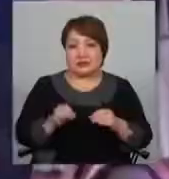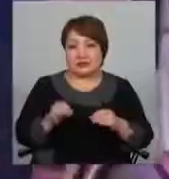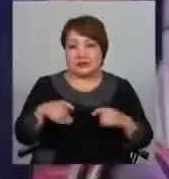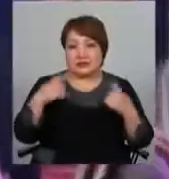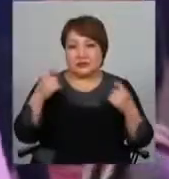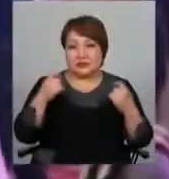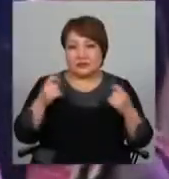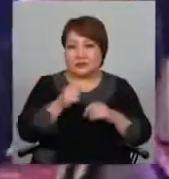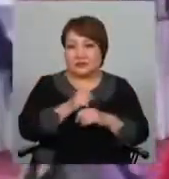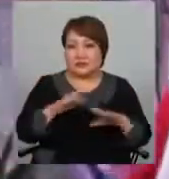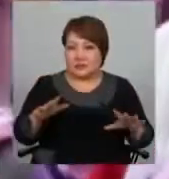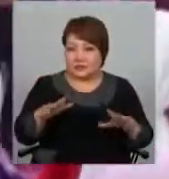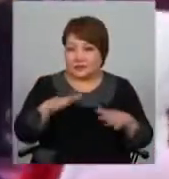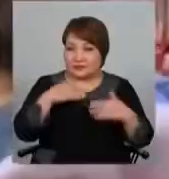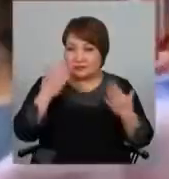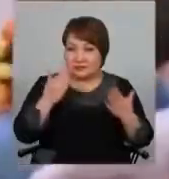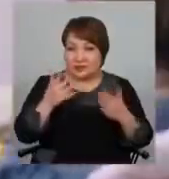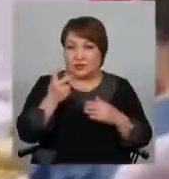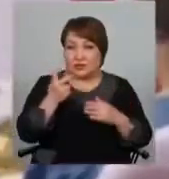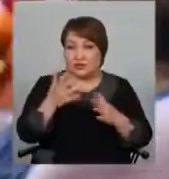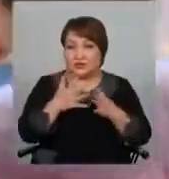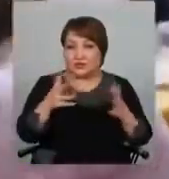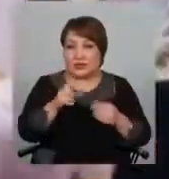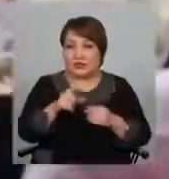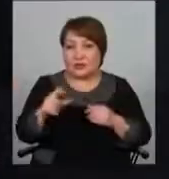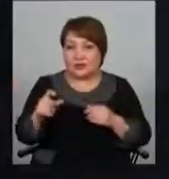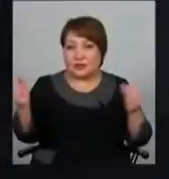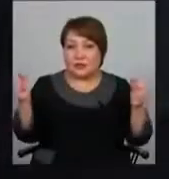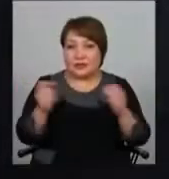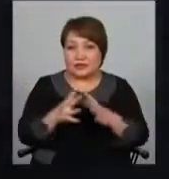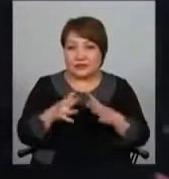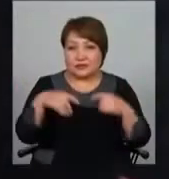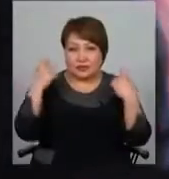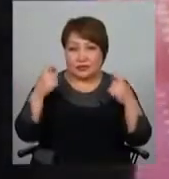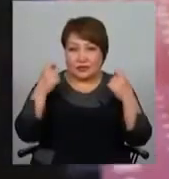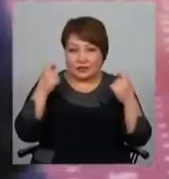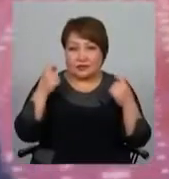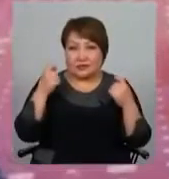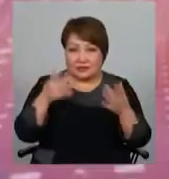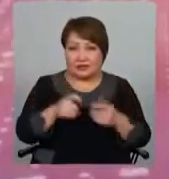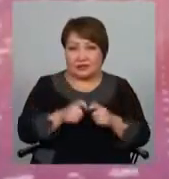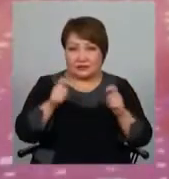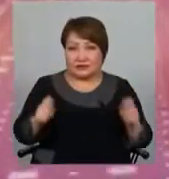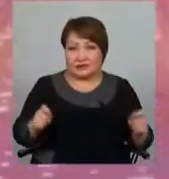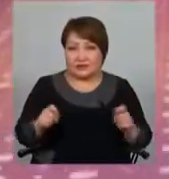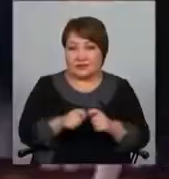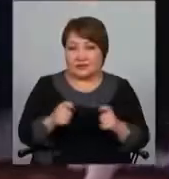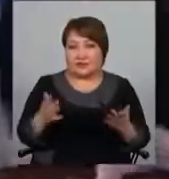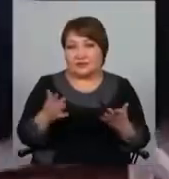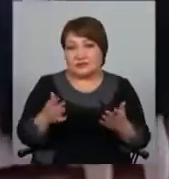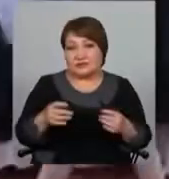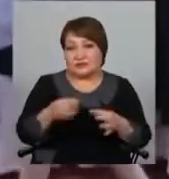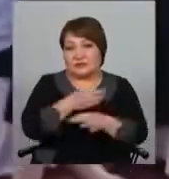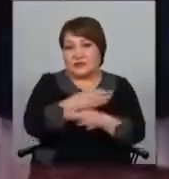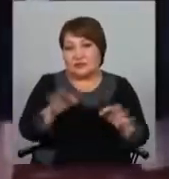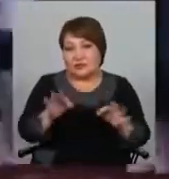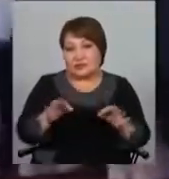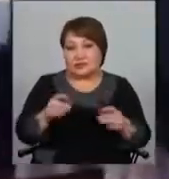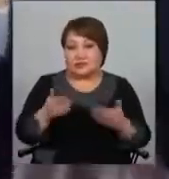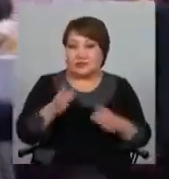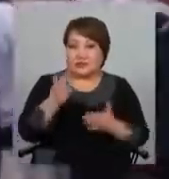түрі жоқ. Тіпті 300 мейманға дейін бас қосқан тойларда белгілі болды. Еш алаңсыз жүрген жұртты полиция қайтарды.